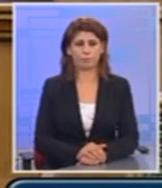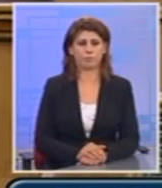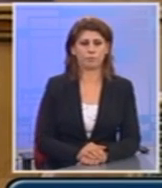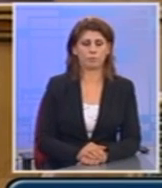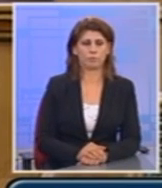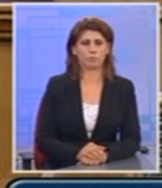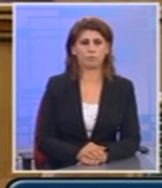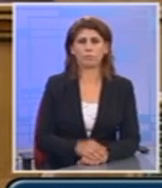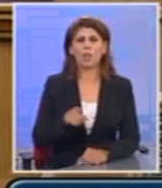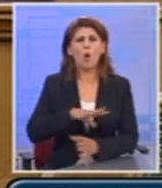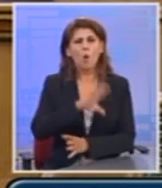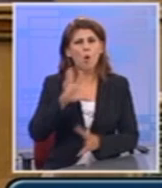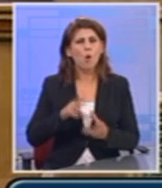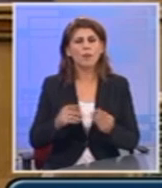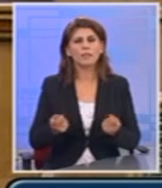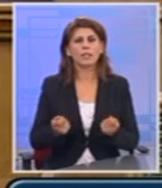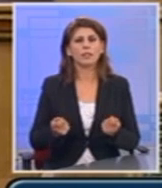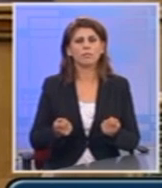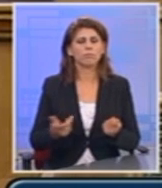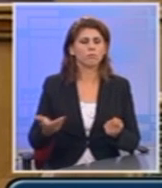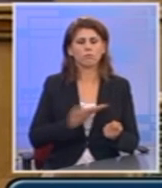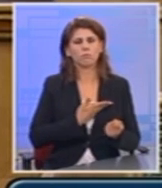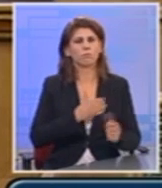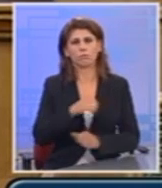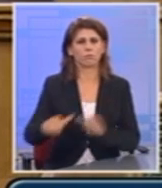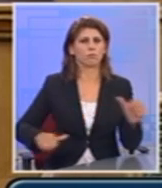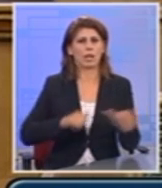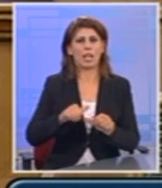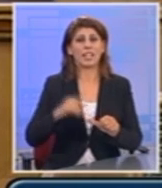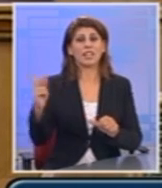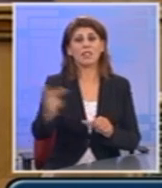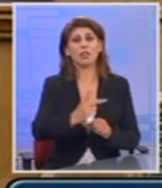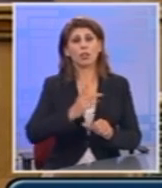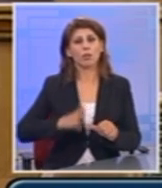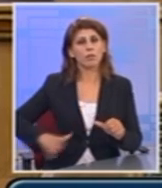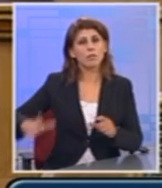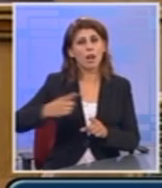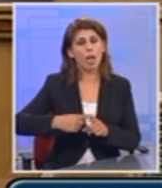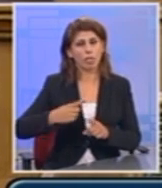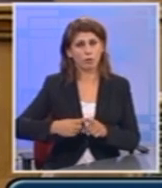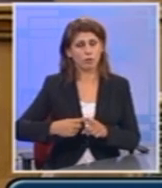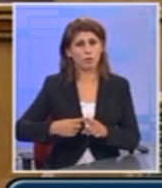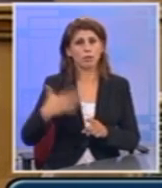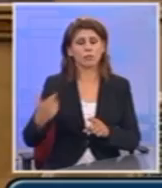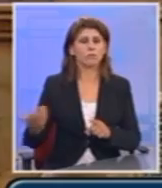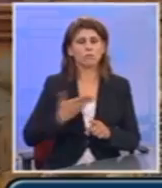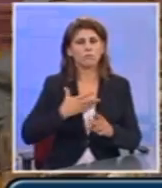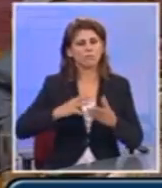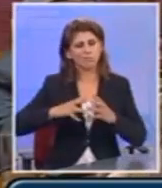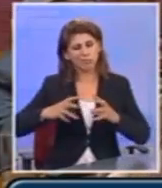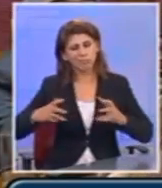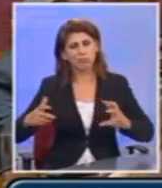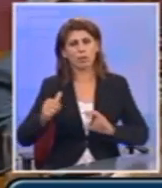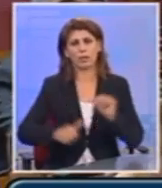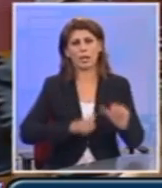προκαλέσει μια συγκλονιστική αλλαγή στον κοινωνικό ιστό της χώρας μια συγκλονιστική αλλοίωση και